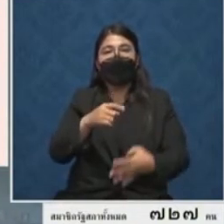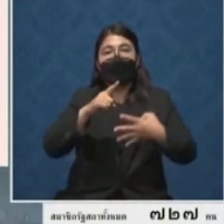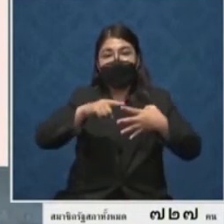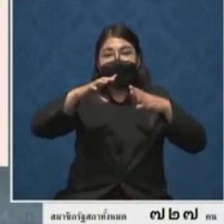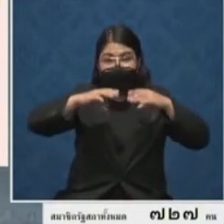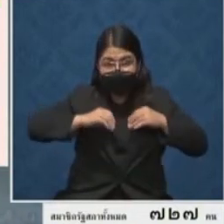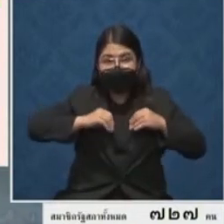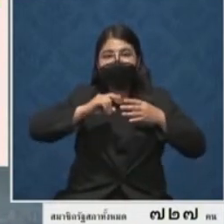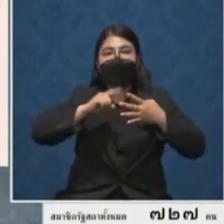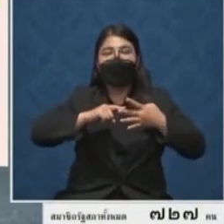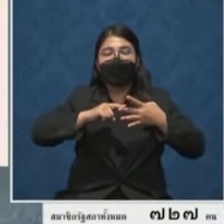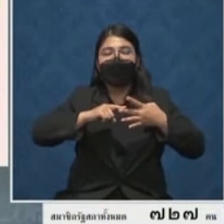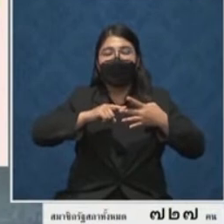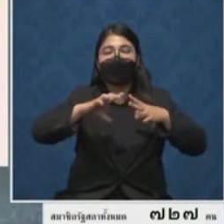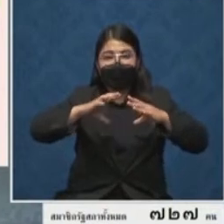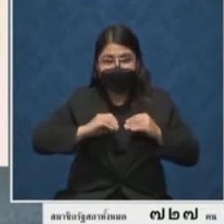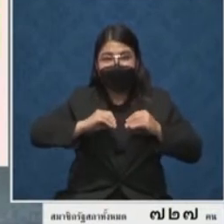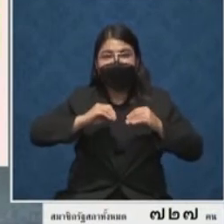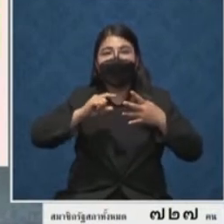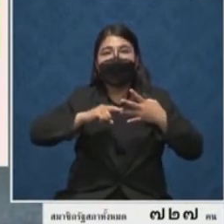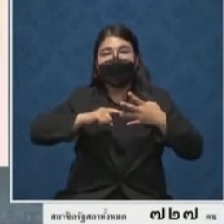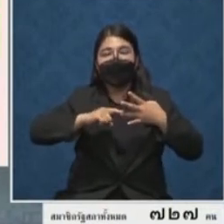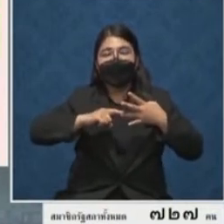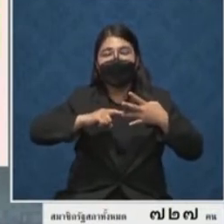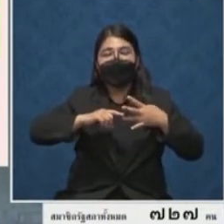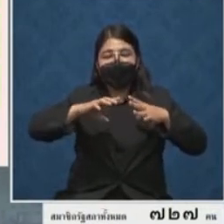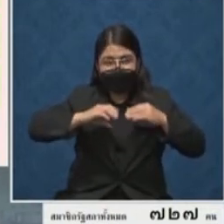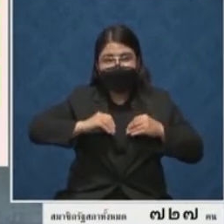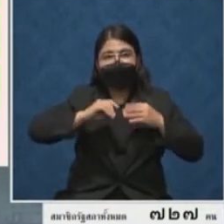การ3รับหลักการ4รับหลักการ